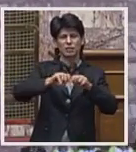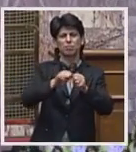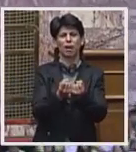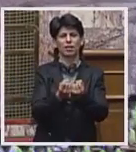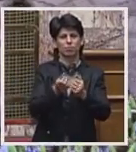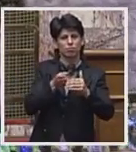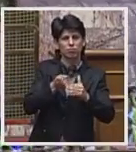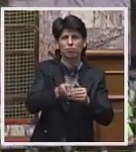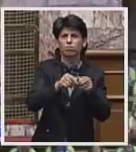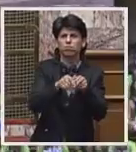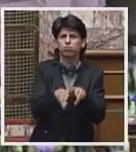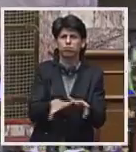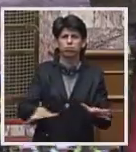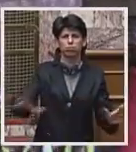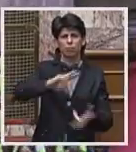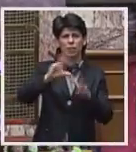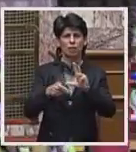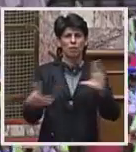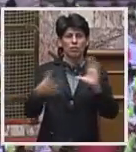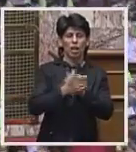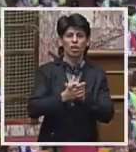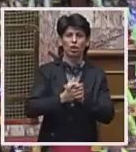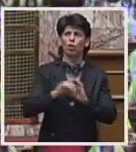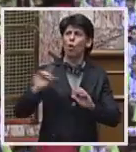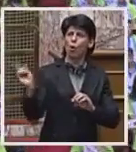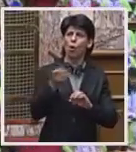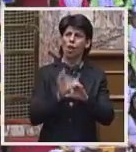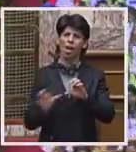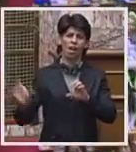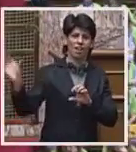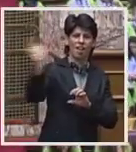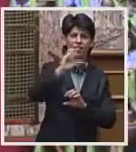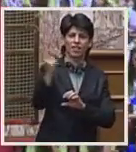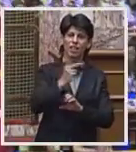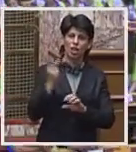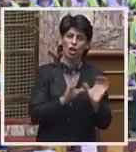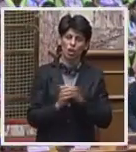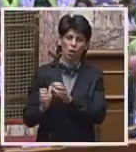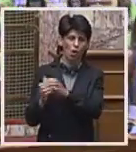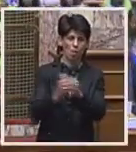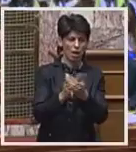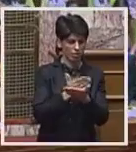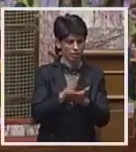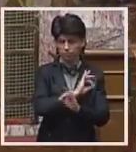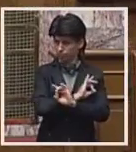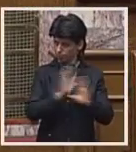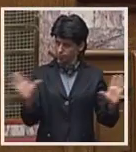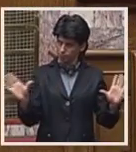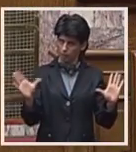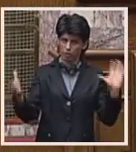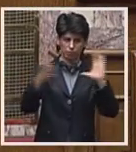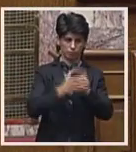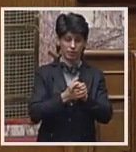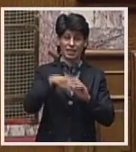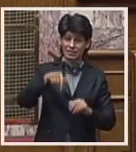που ενώνει όλους τους λαούς, όλες τις κοινωνικές ομάδες, χωρίς διακρίσεις. Σήμερα η πόλη μας, η χώρα